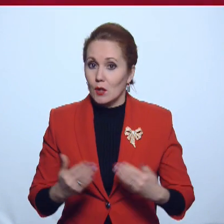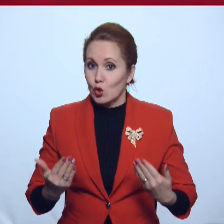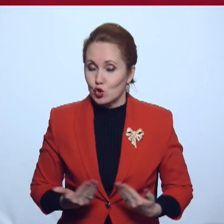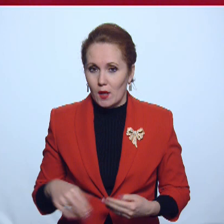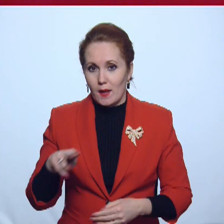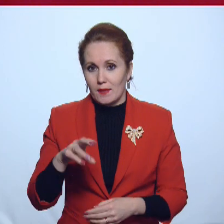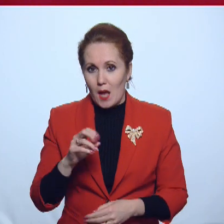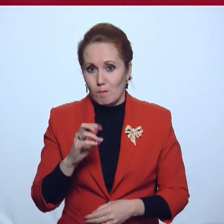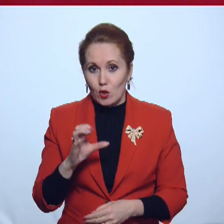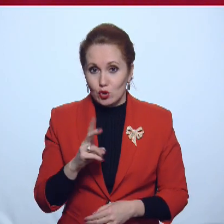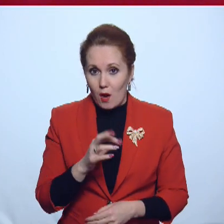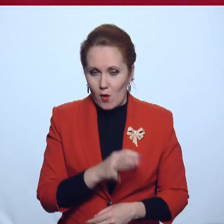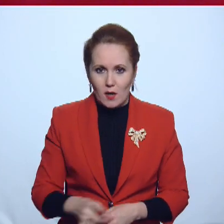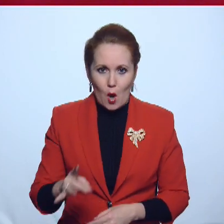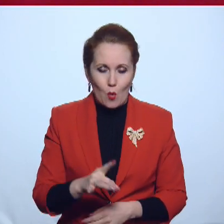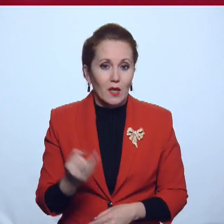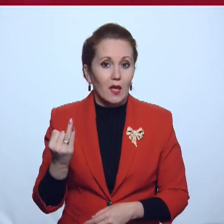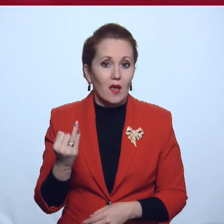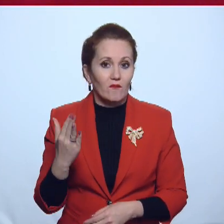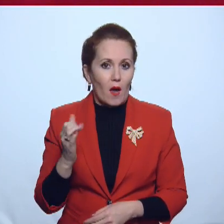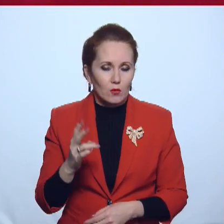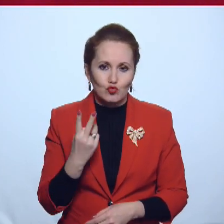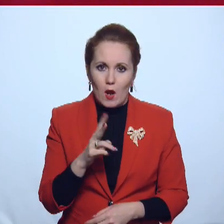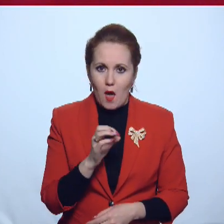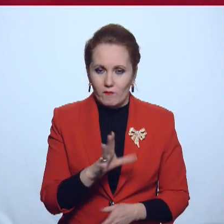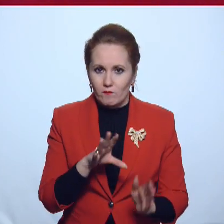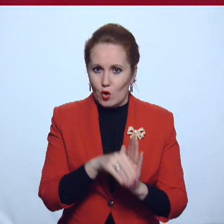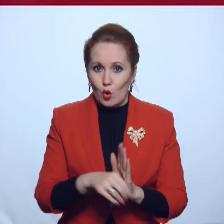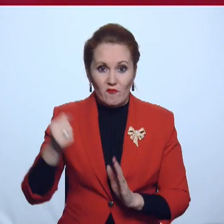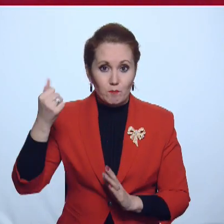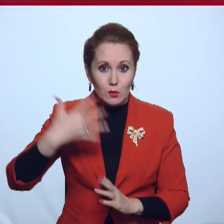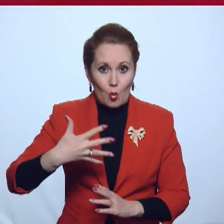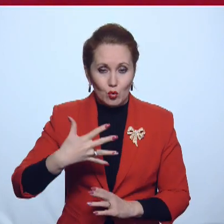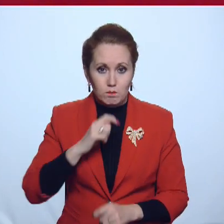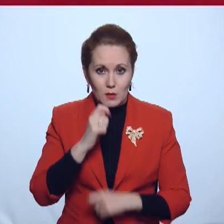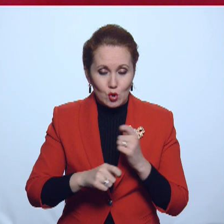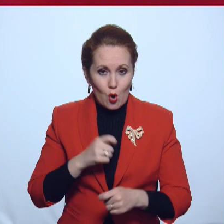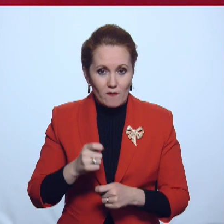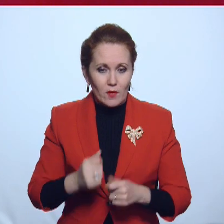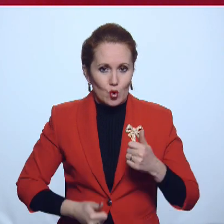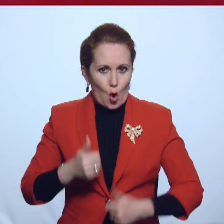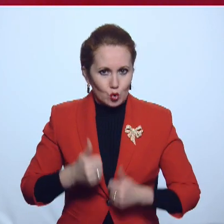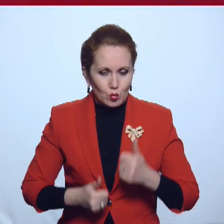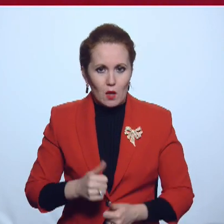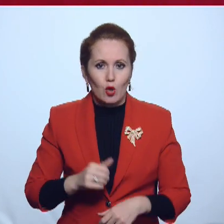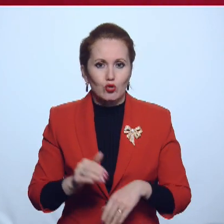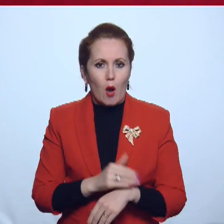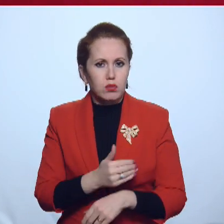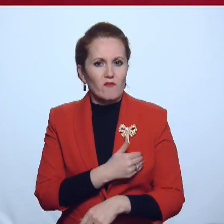Житель Дебесского района Иван Шкляев вошел в 5 призеров национального конкурса «Доброволец России». Эта